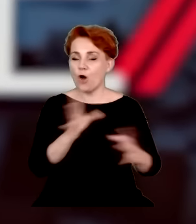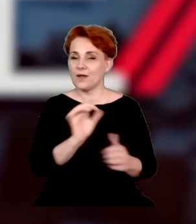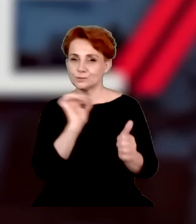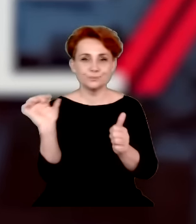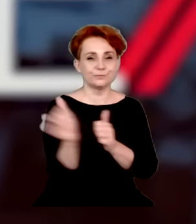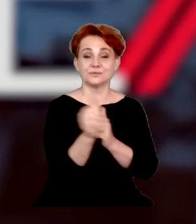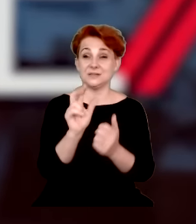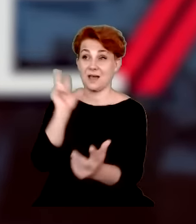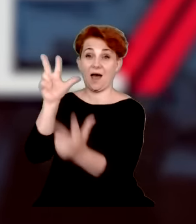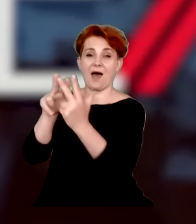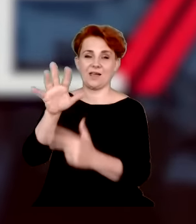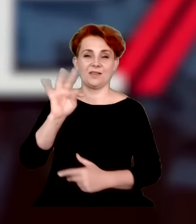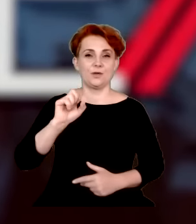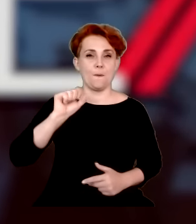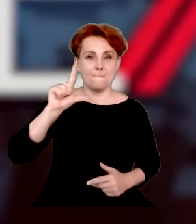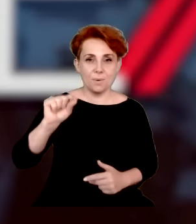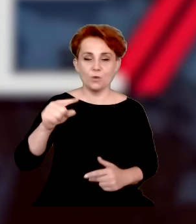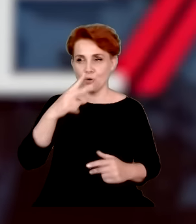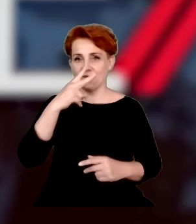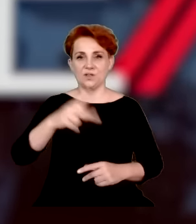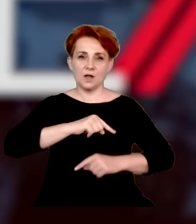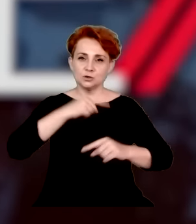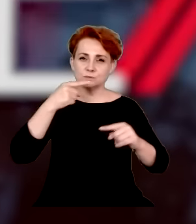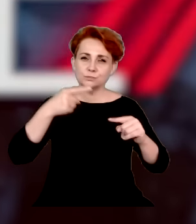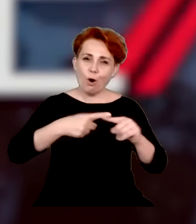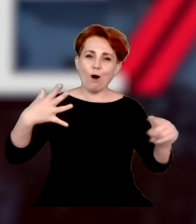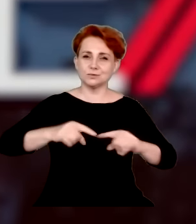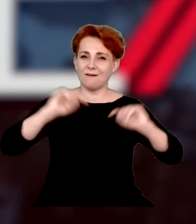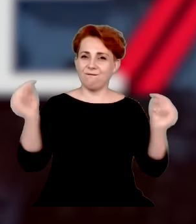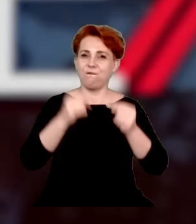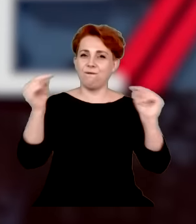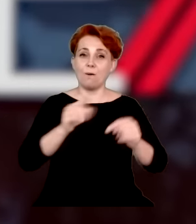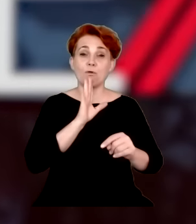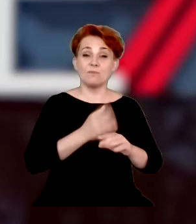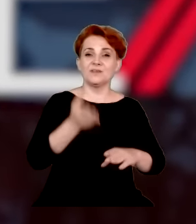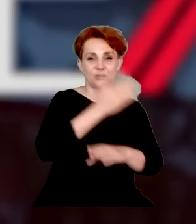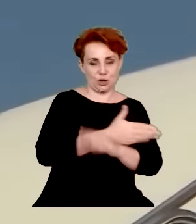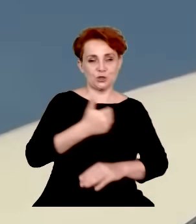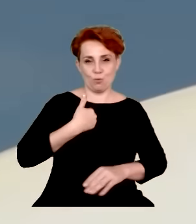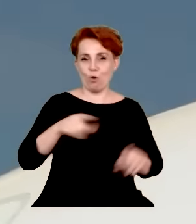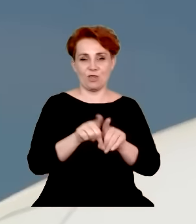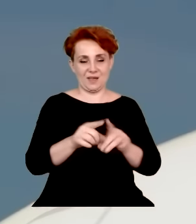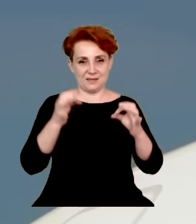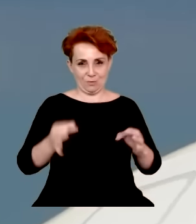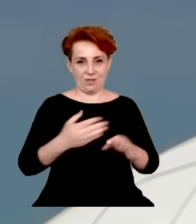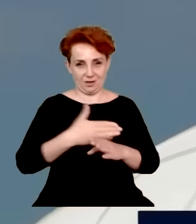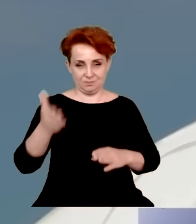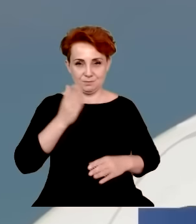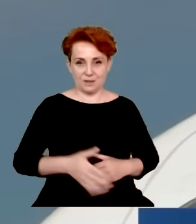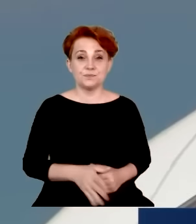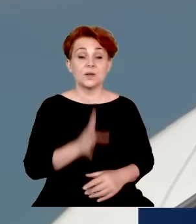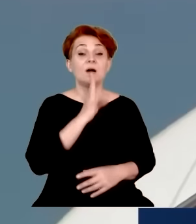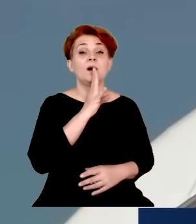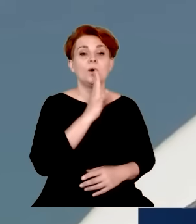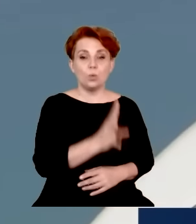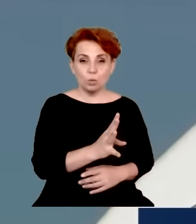Trumpa. To zapowiada równie ostrą rywalizację o prezydenturę jak ta pomiędzy Bidenem a Trumpem. W Stanach Zjednoczonych po